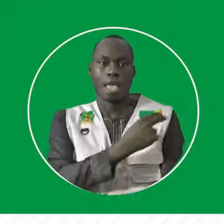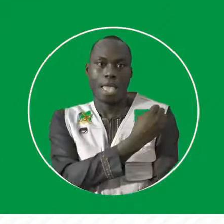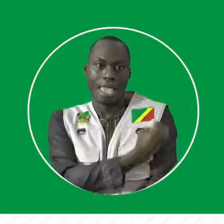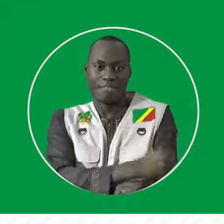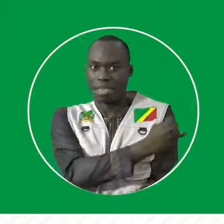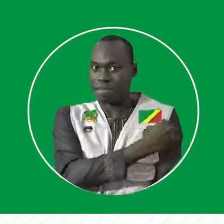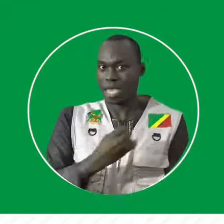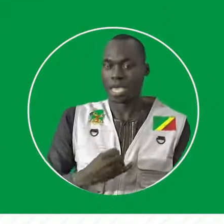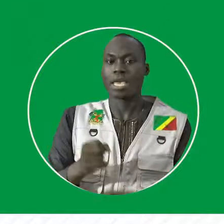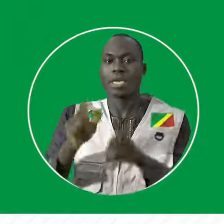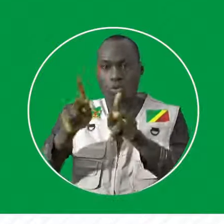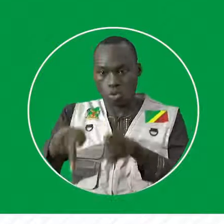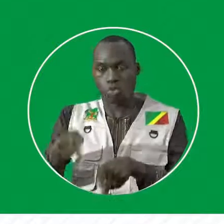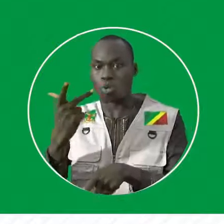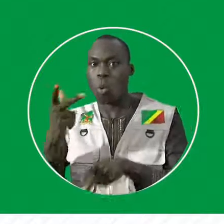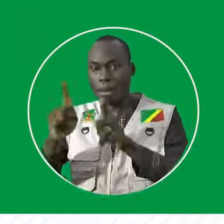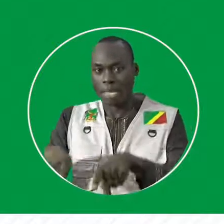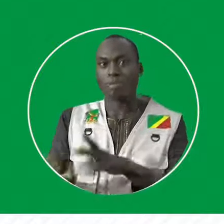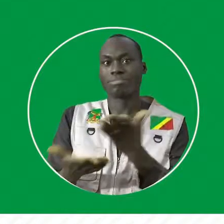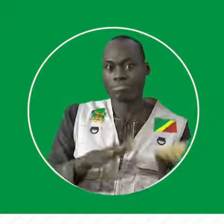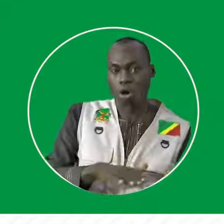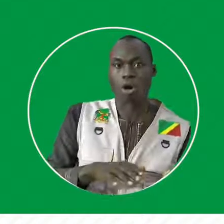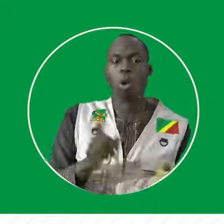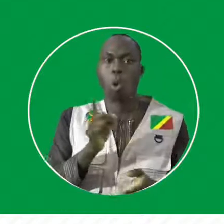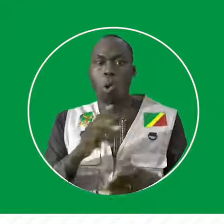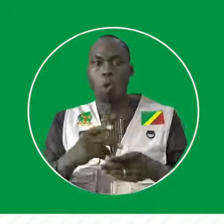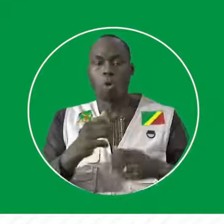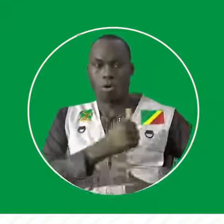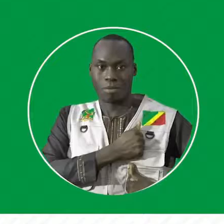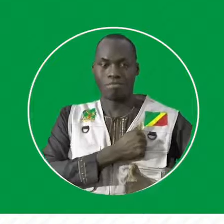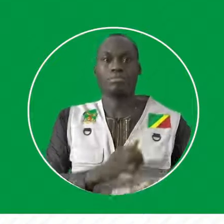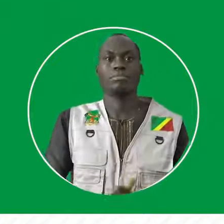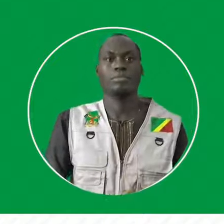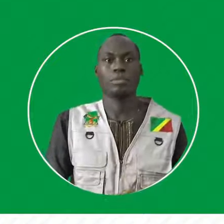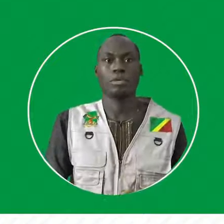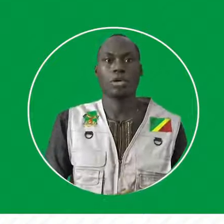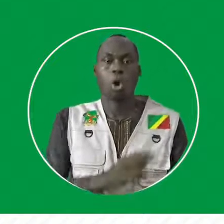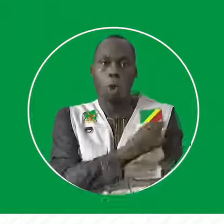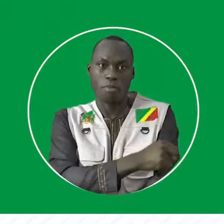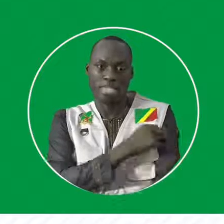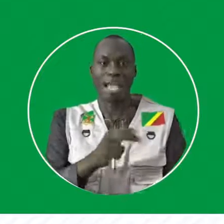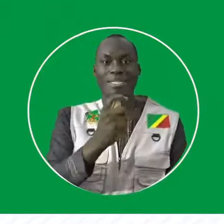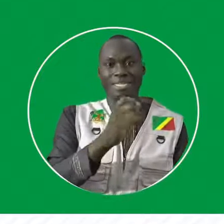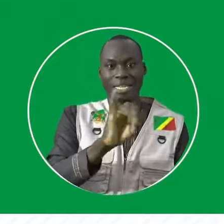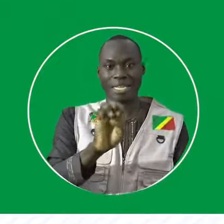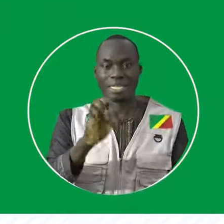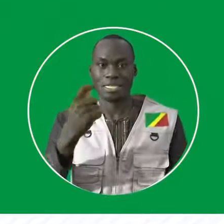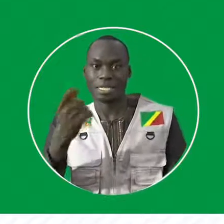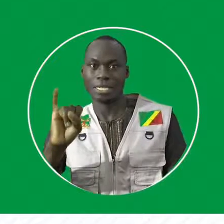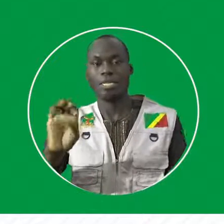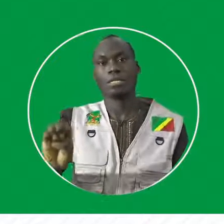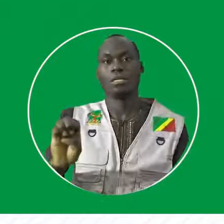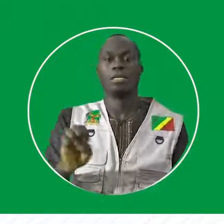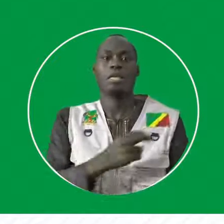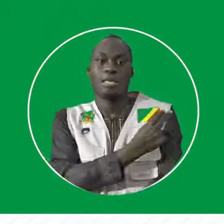l'infirmerie des Trois Martyrs, enceinte du camp de la base, l'hôpital de base de Tiétié, la direction de